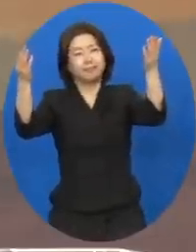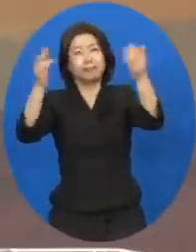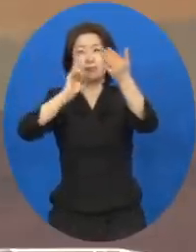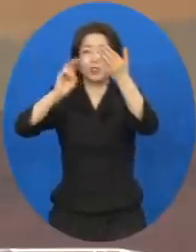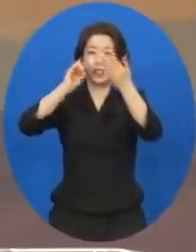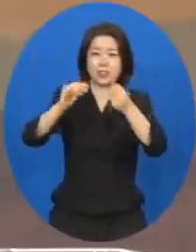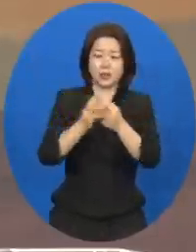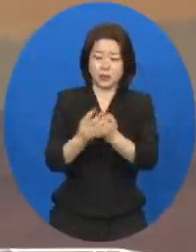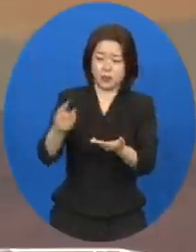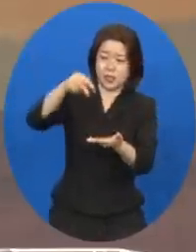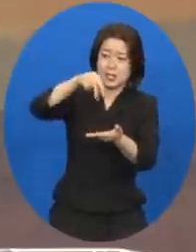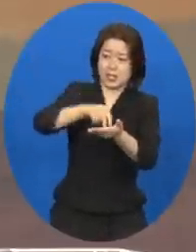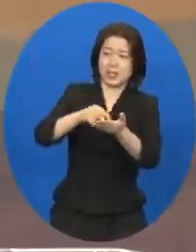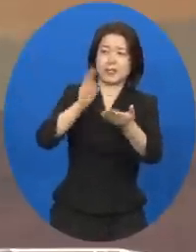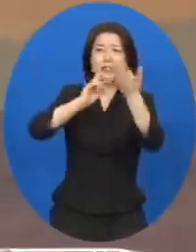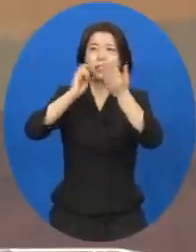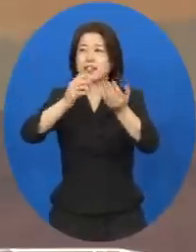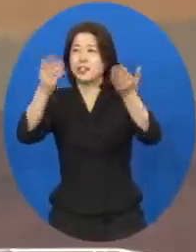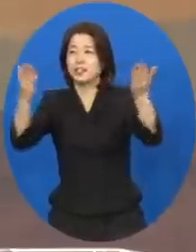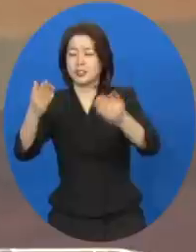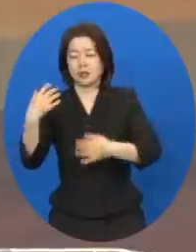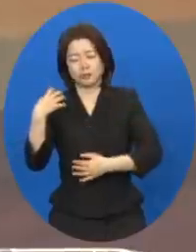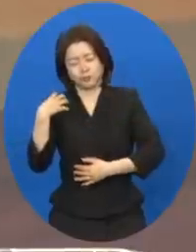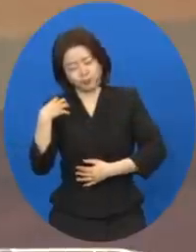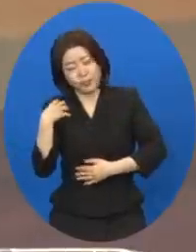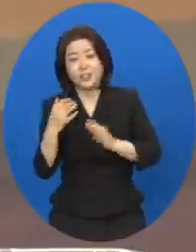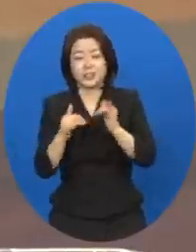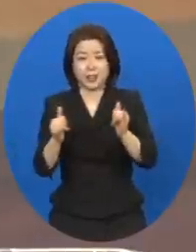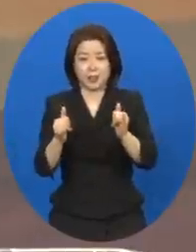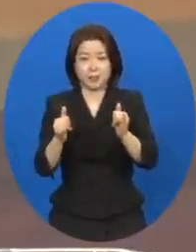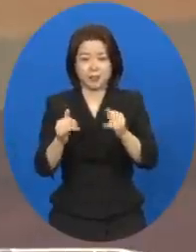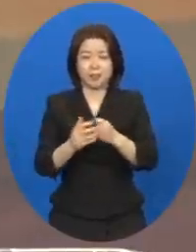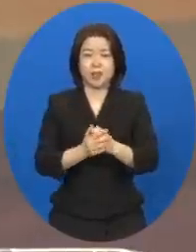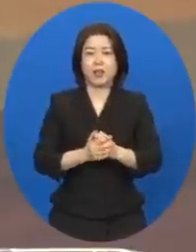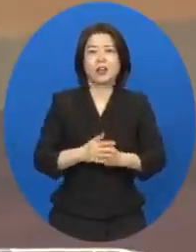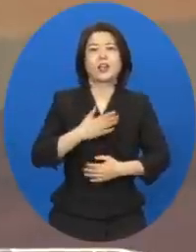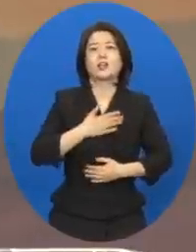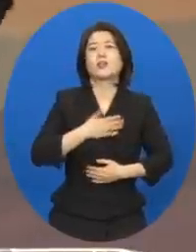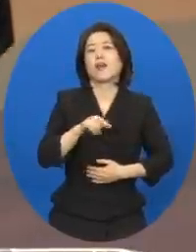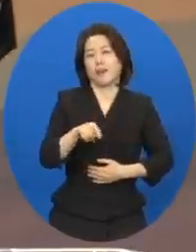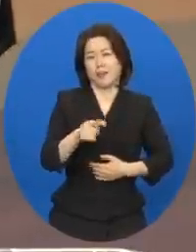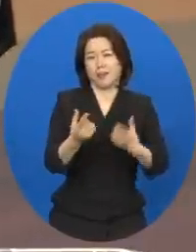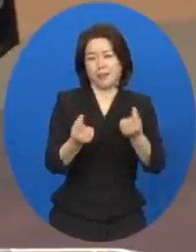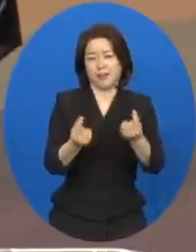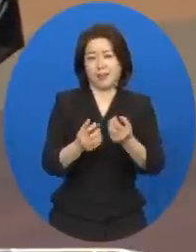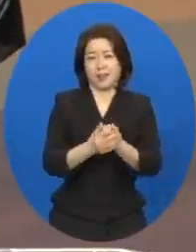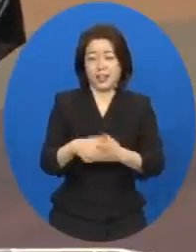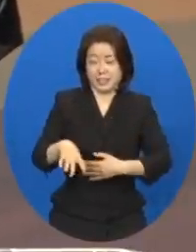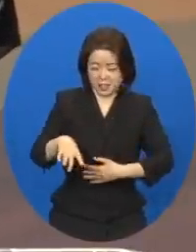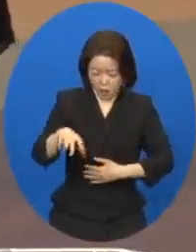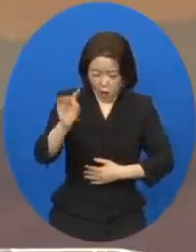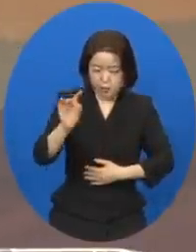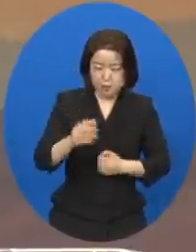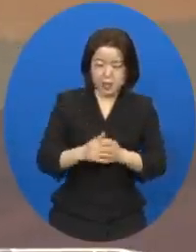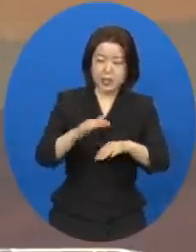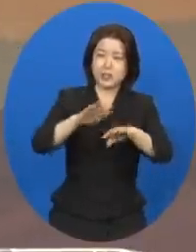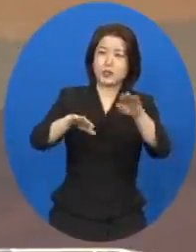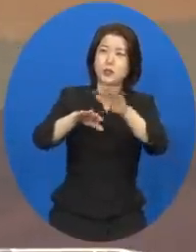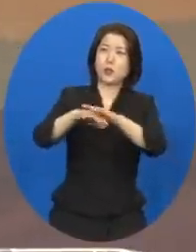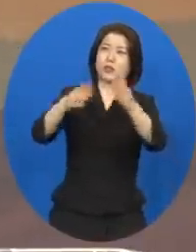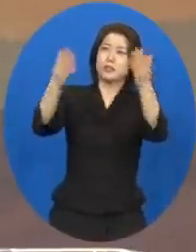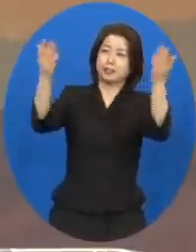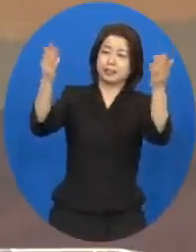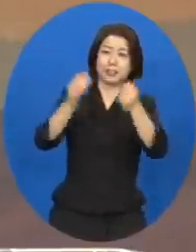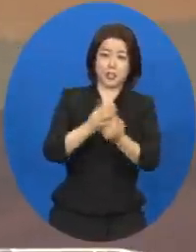찬양하는 게 부담스러운 분, 실제로 정말 저는 그랬어요. 제가 처음 손을 들고 찬양하고 주일 예배